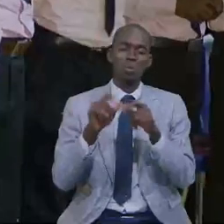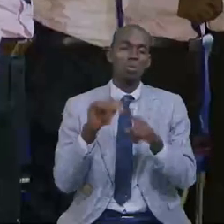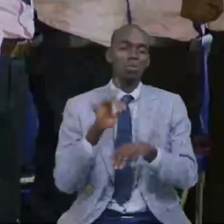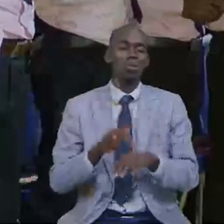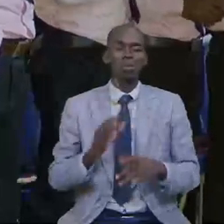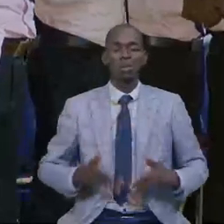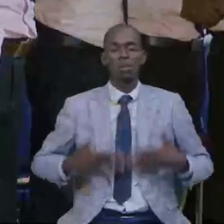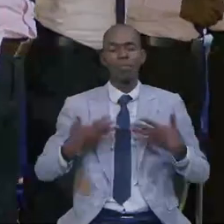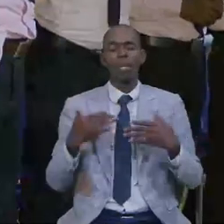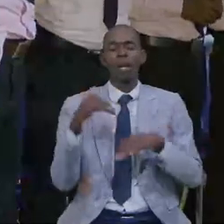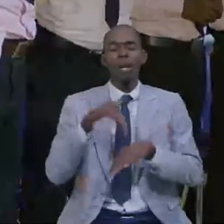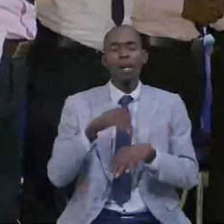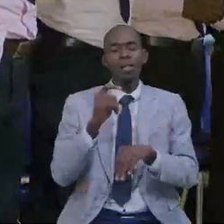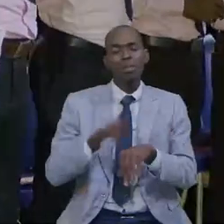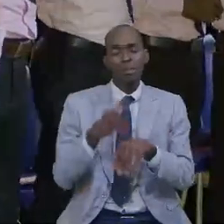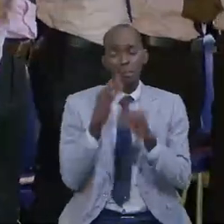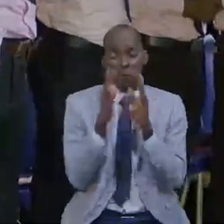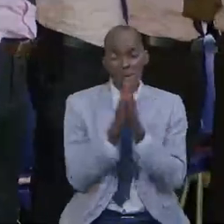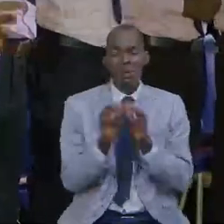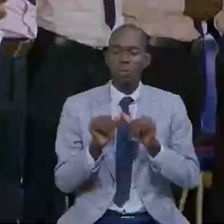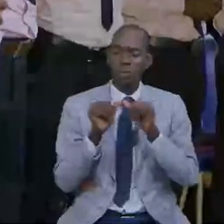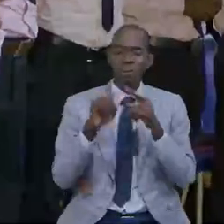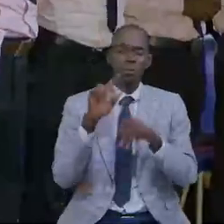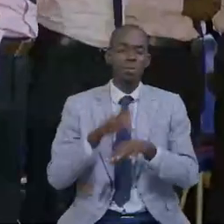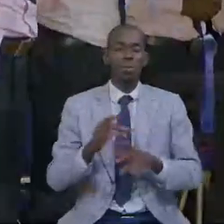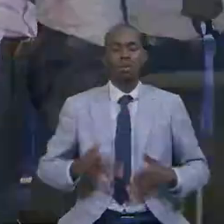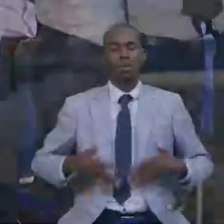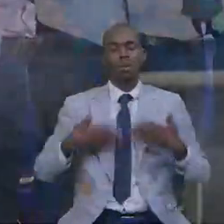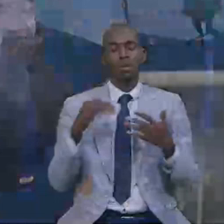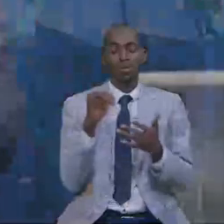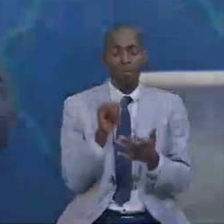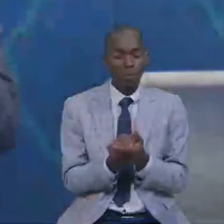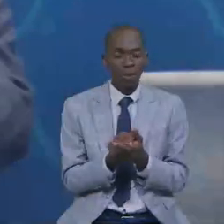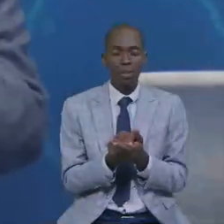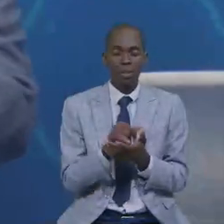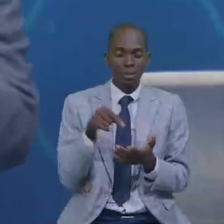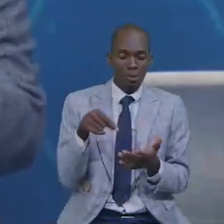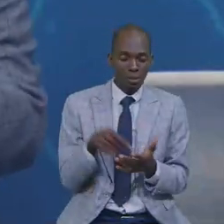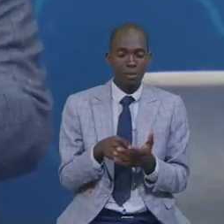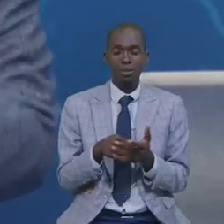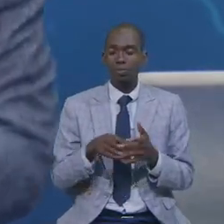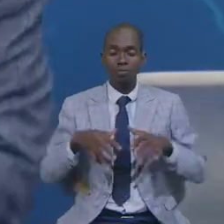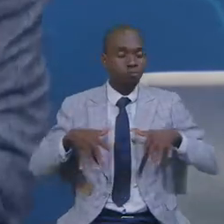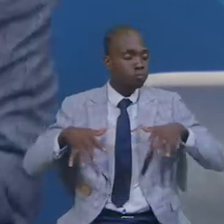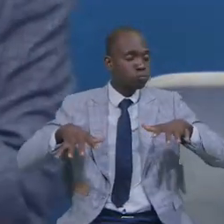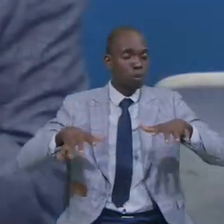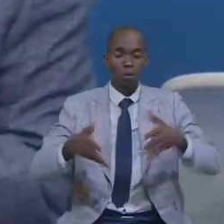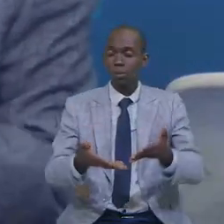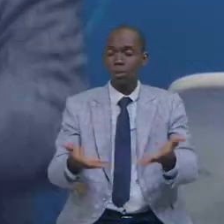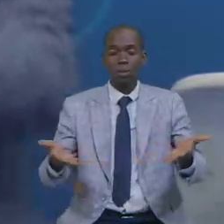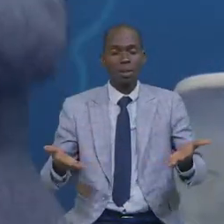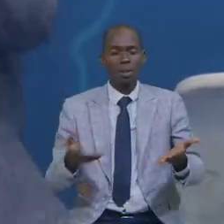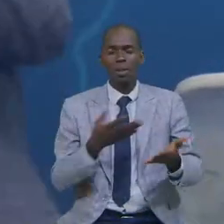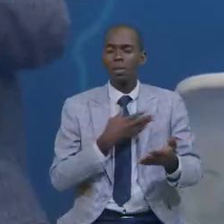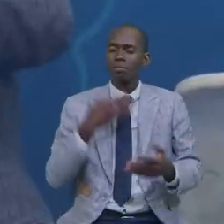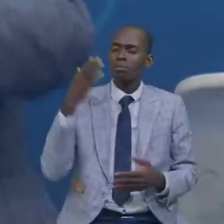vies et au moment de la prière continue à toucher des vies pour que cette assemblée ici